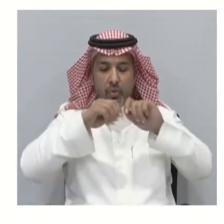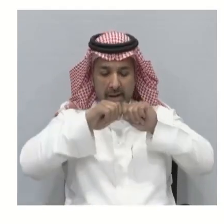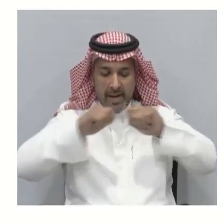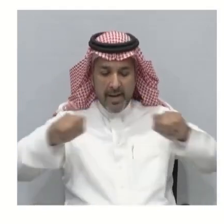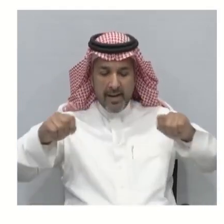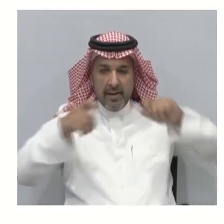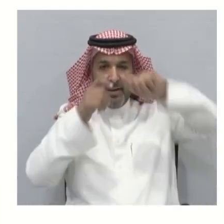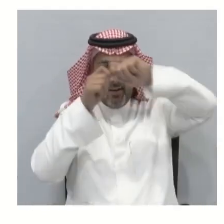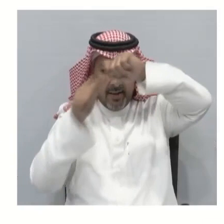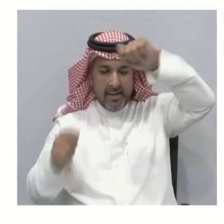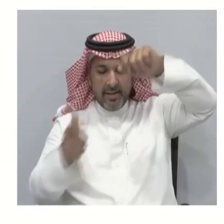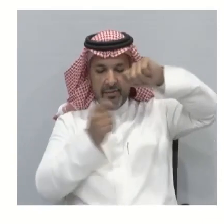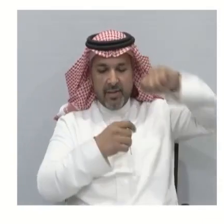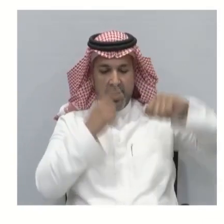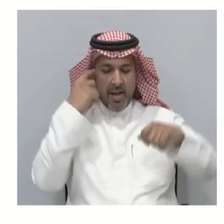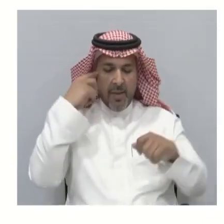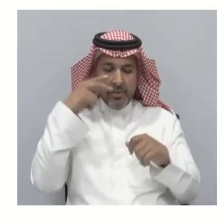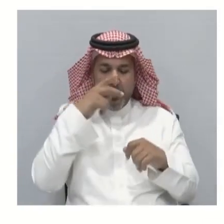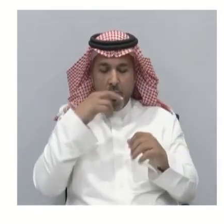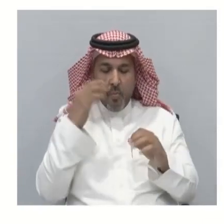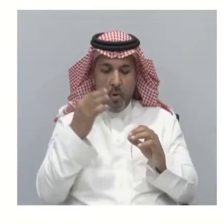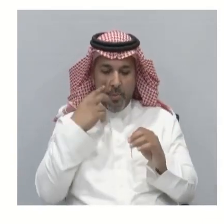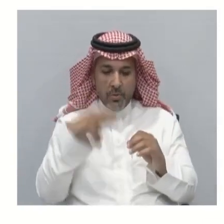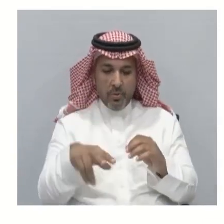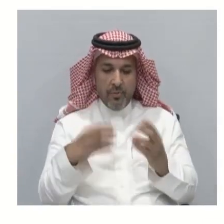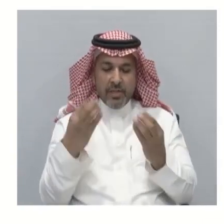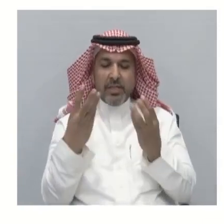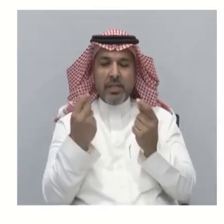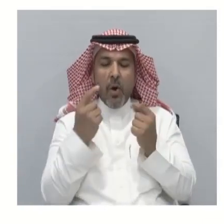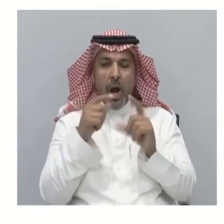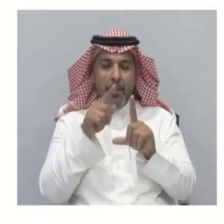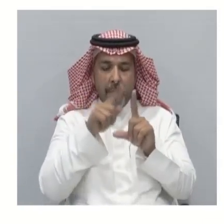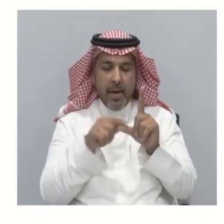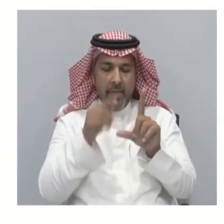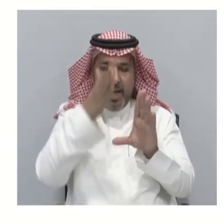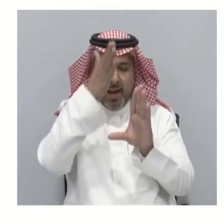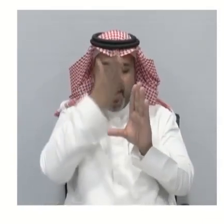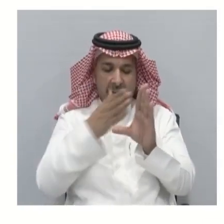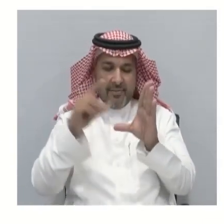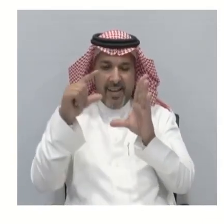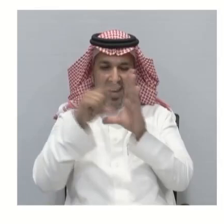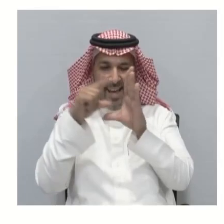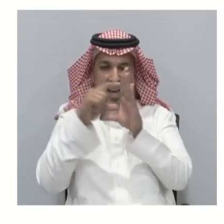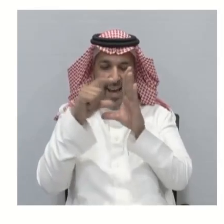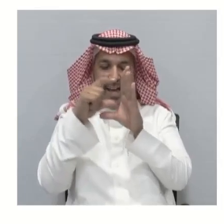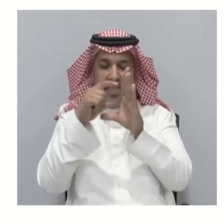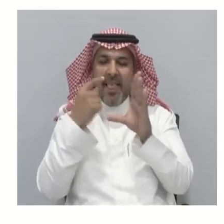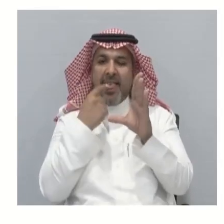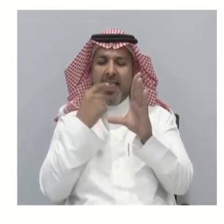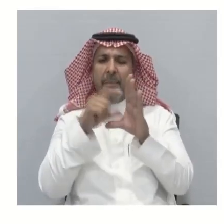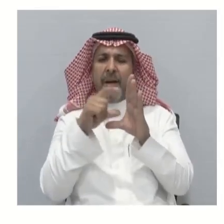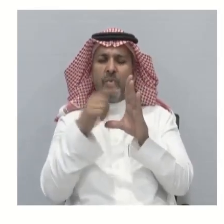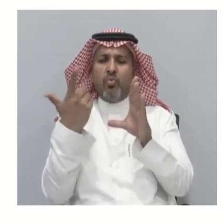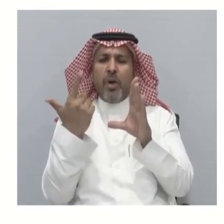اجيب الترتيب من الاصغر الى الاكبر الا اذا جبت الزوايا وعندي قاعده سابقه ذكرت ان زوايا المثلث كم يساوي